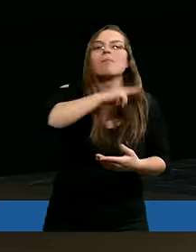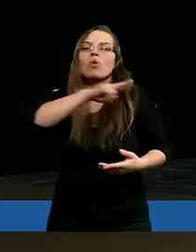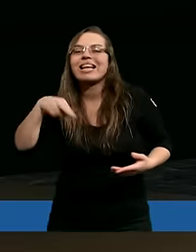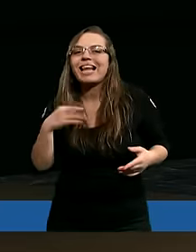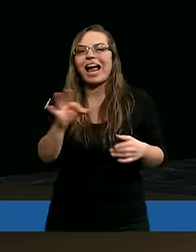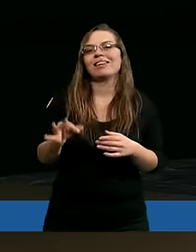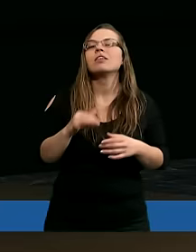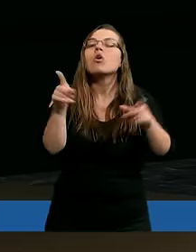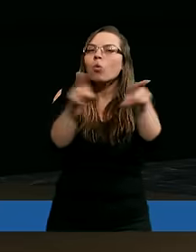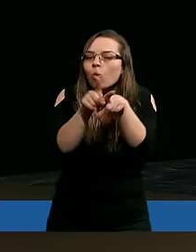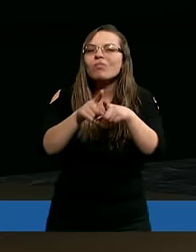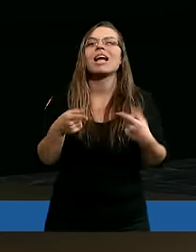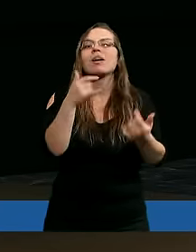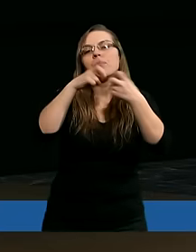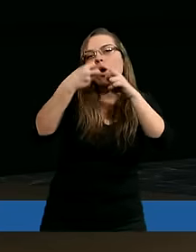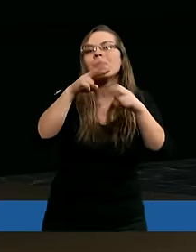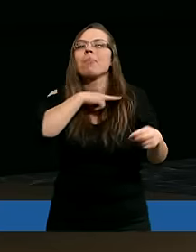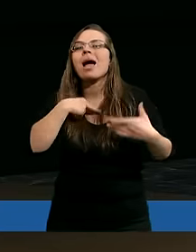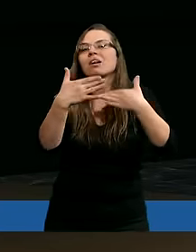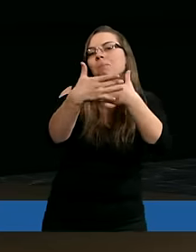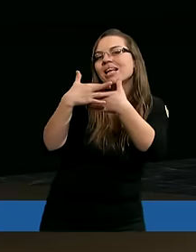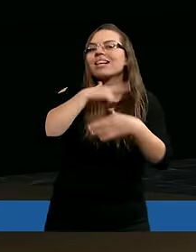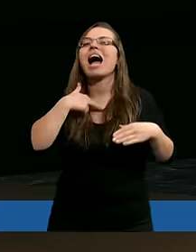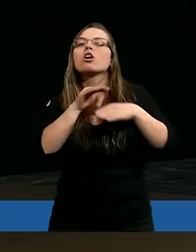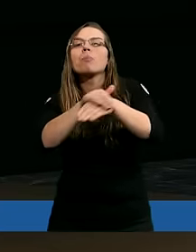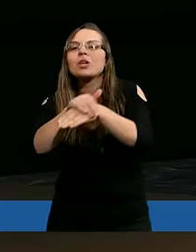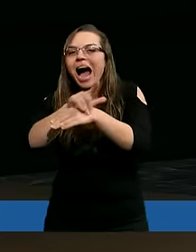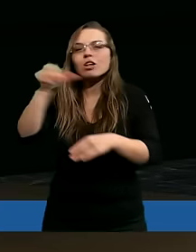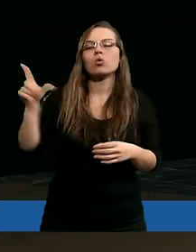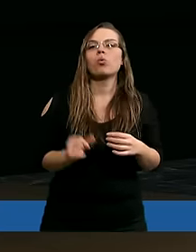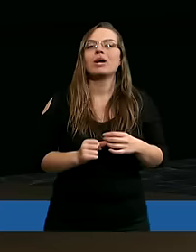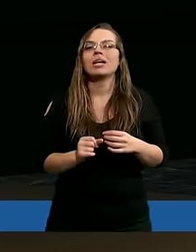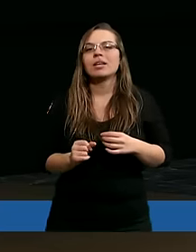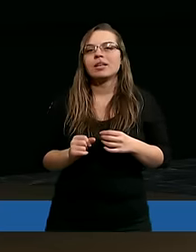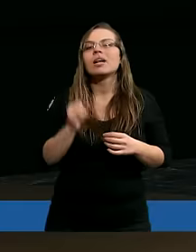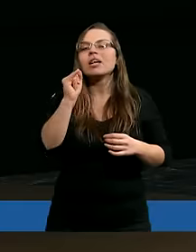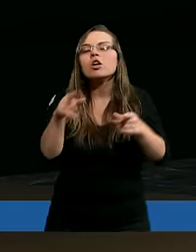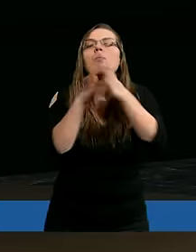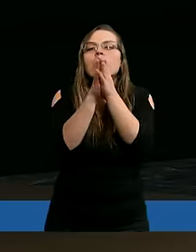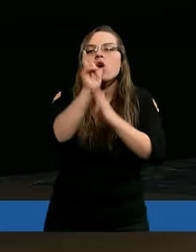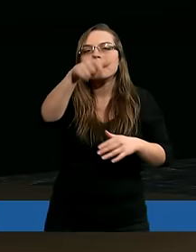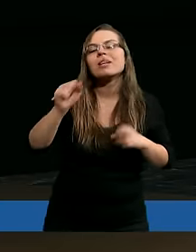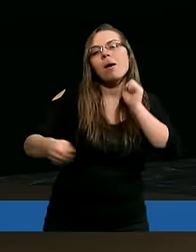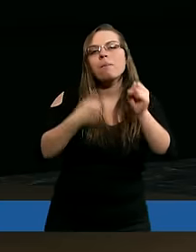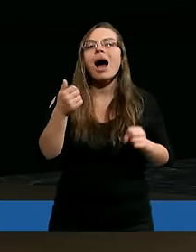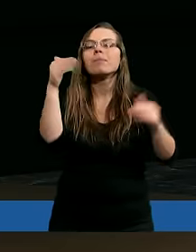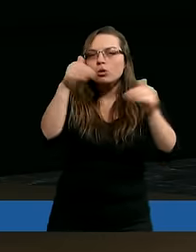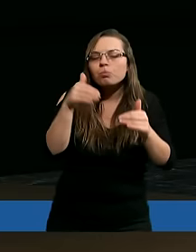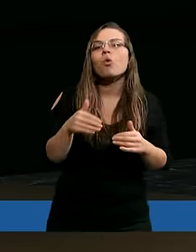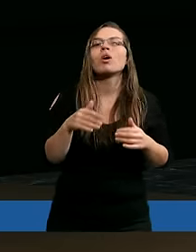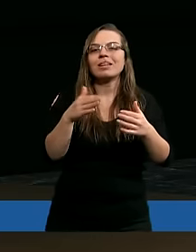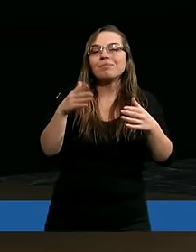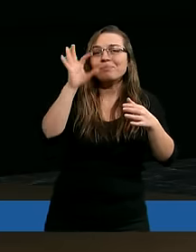nas, jak również problemy naszych bliskich, naszych przyjaciół. I prosimy Cię, Panie, o to, żebyśmy mogli